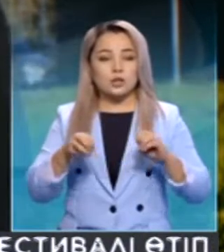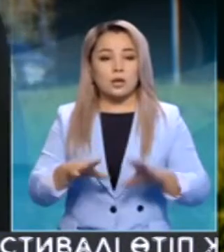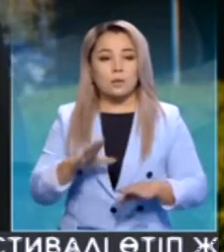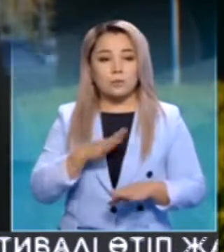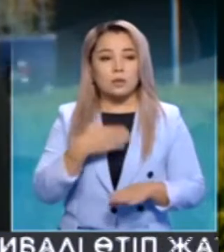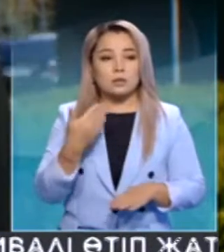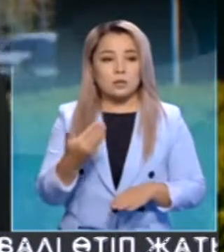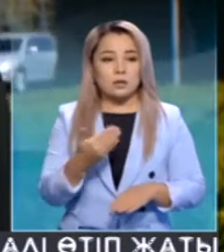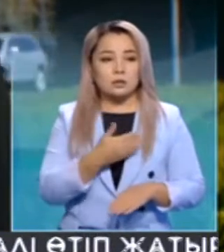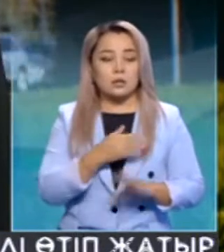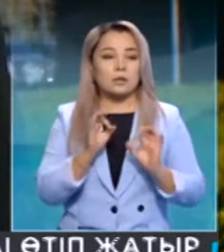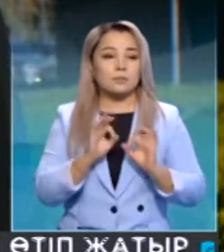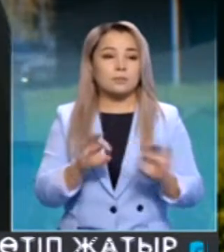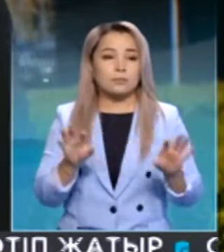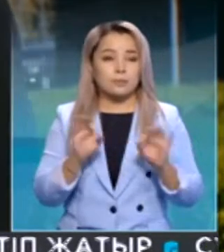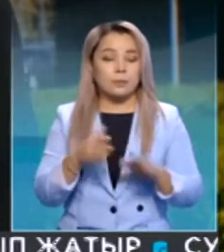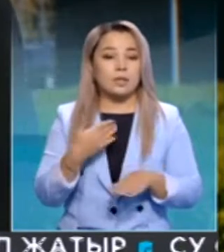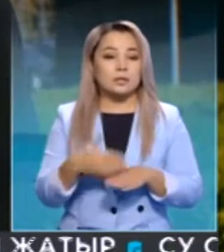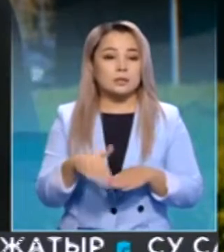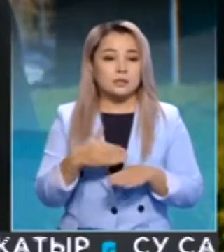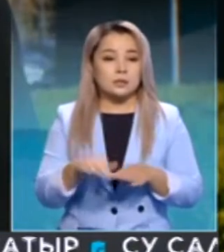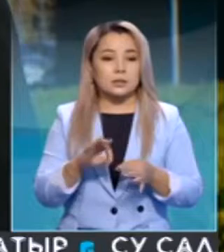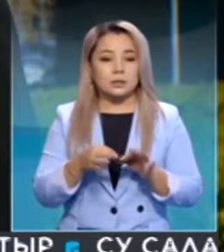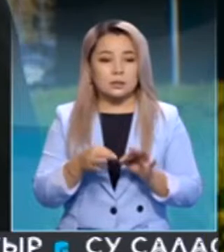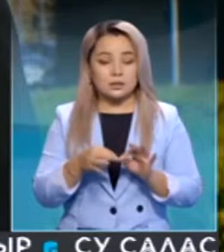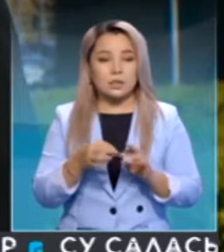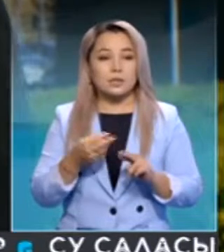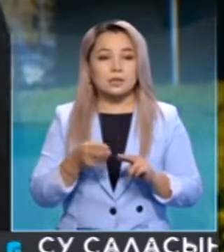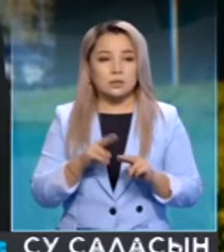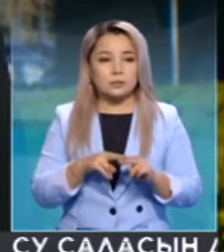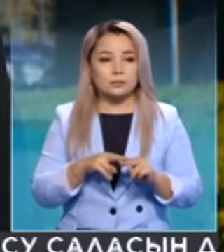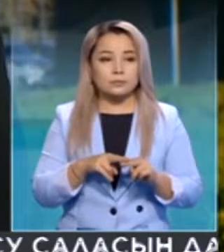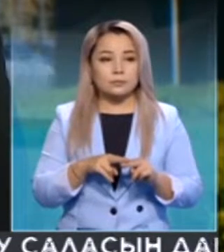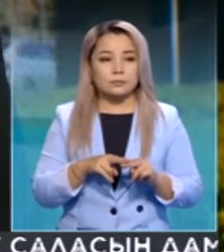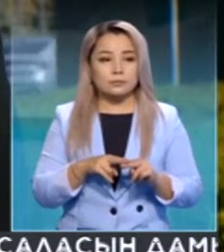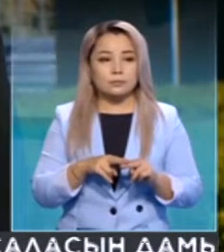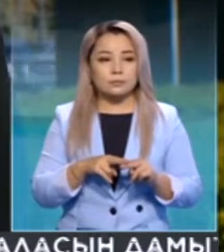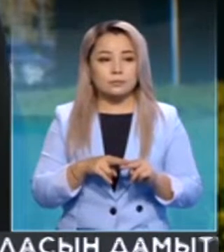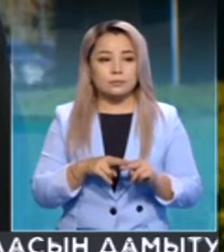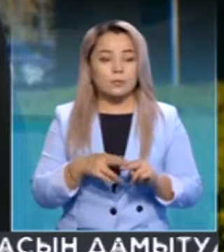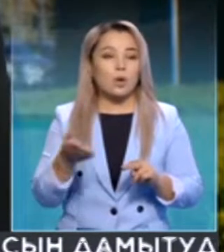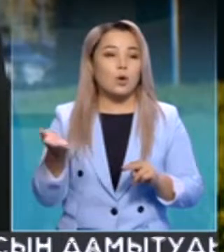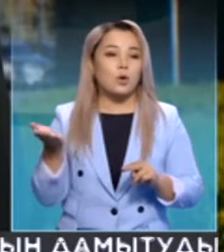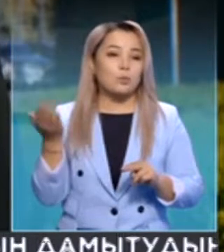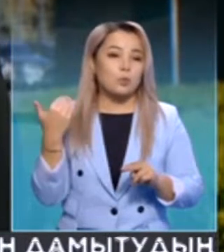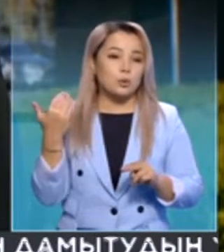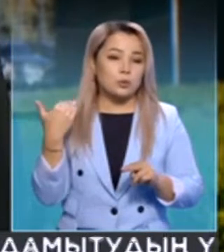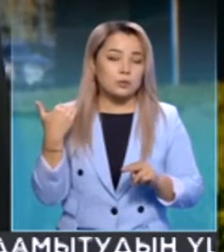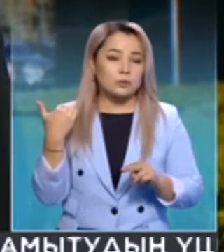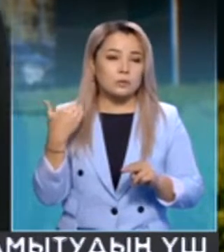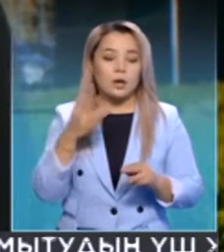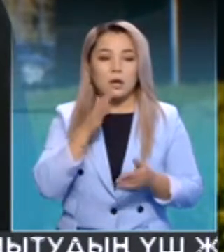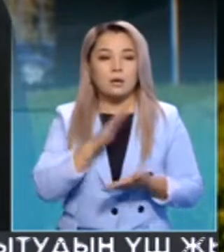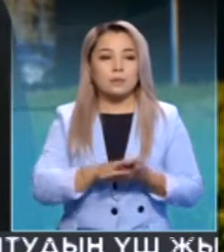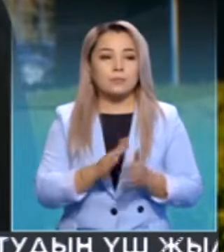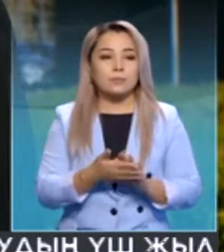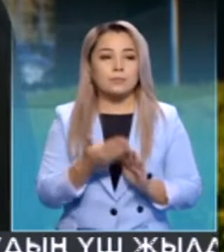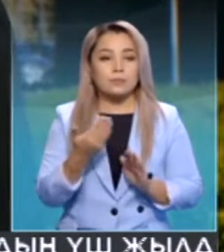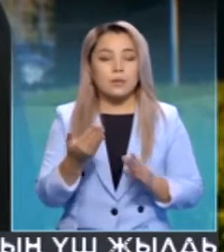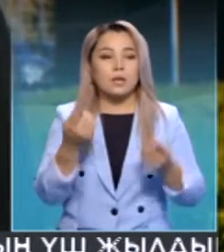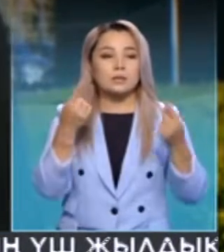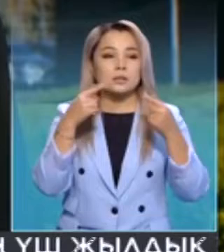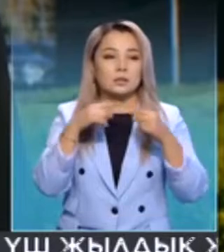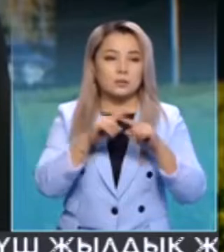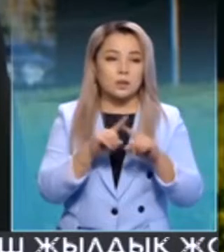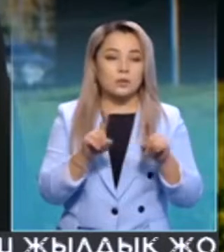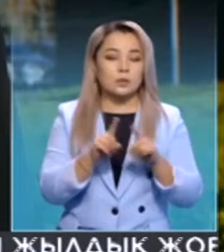Ол жаңағы айтқаныңыз несие туралы. Бұл бұрынғы кезекте де бұл